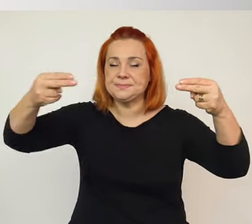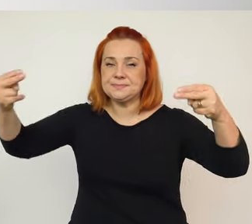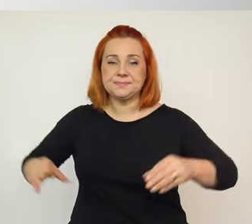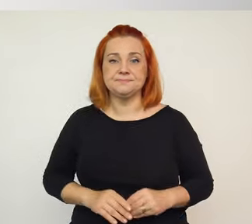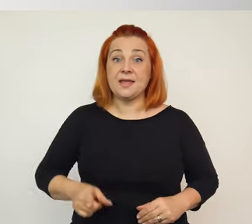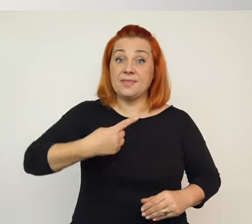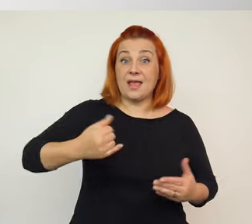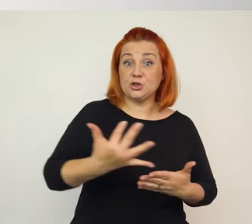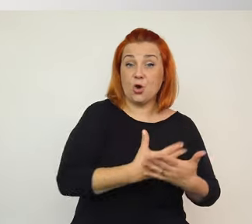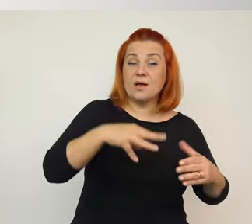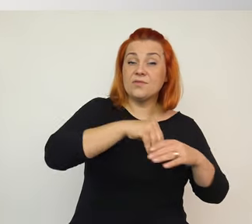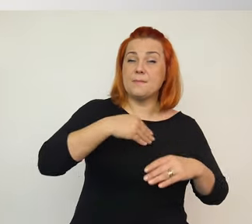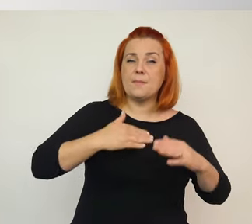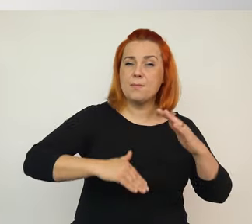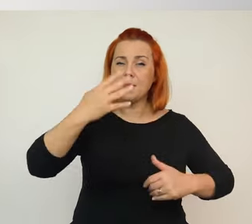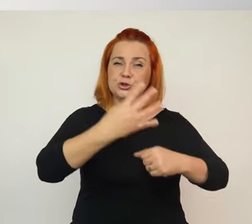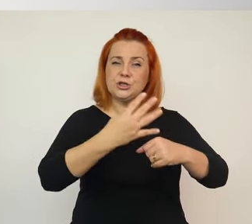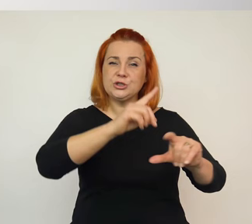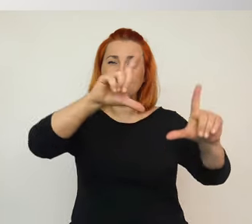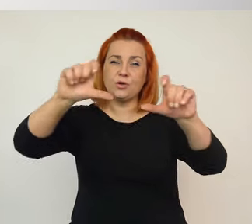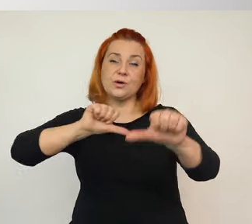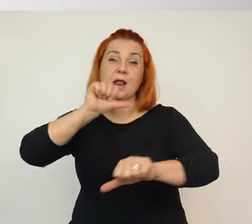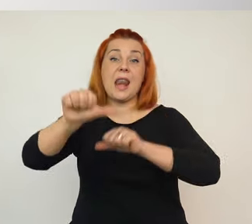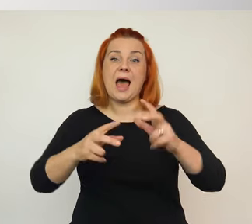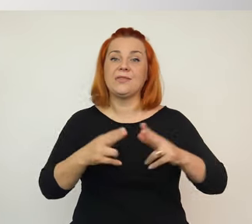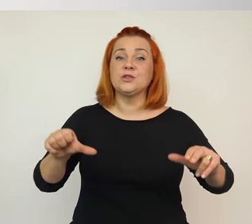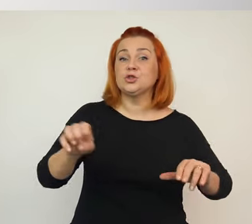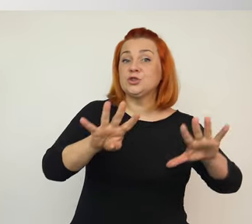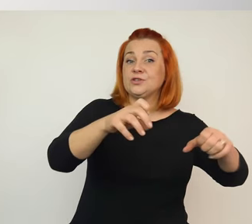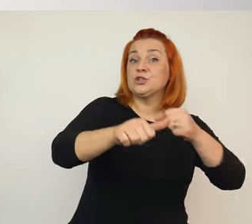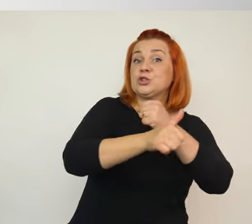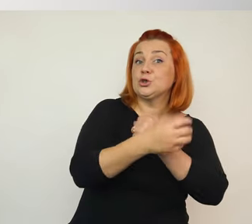40 fotografii pochodzących z lat